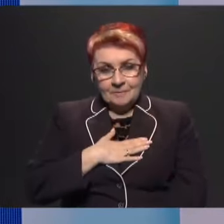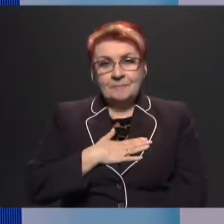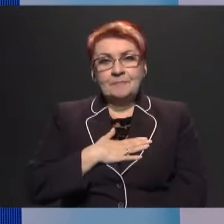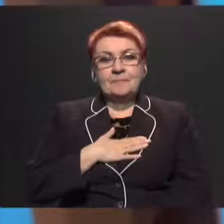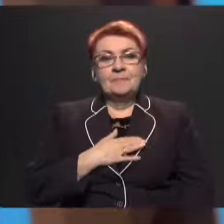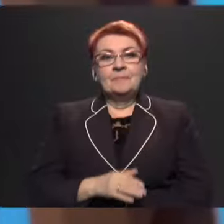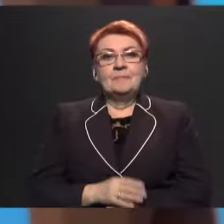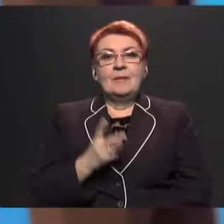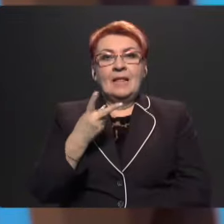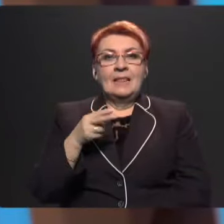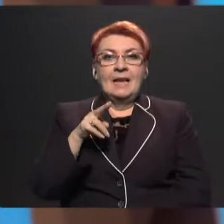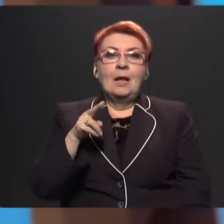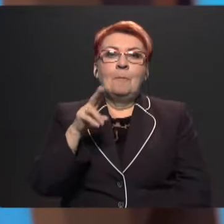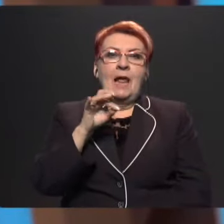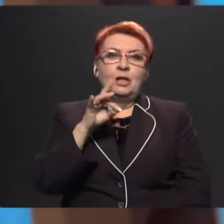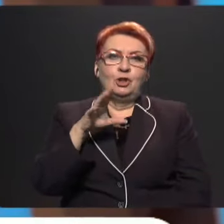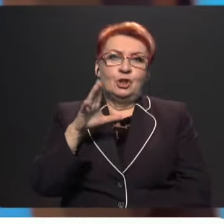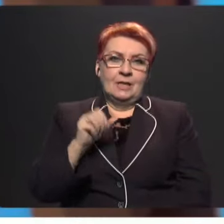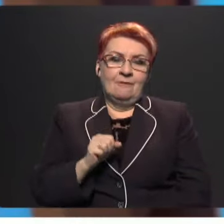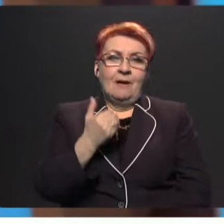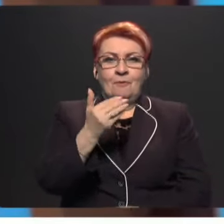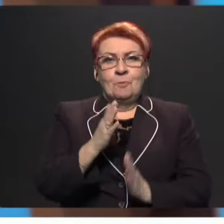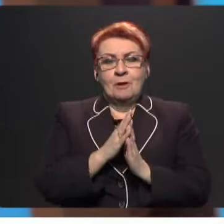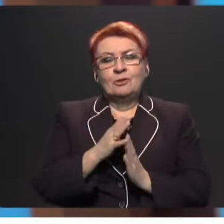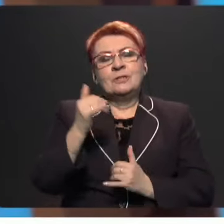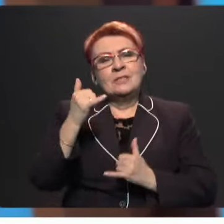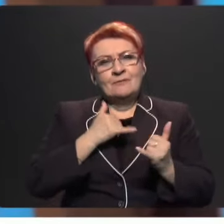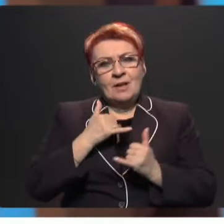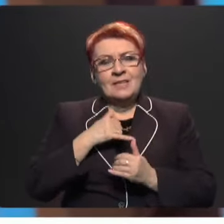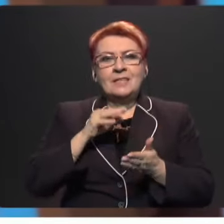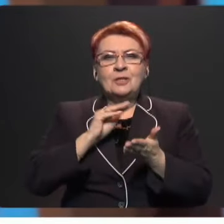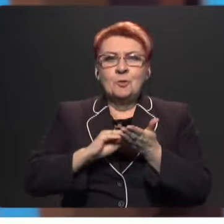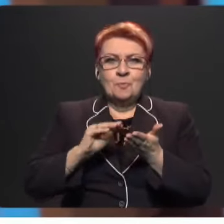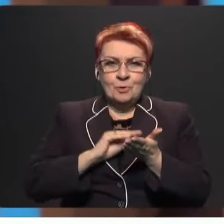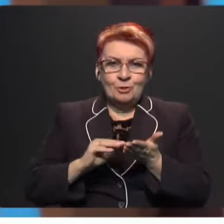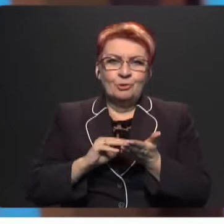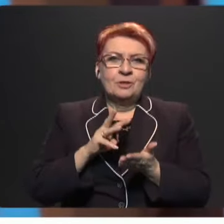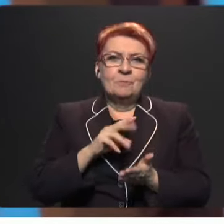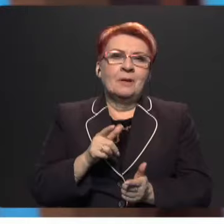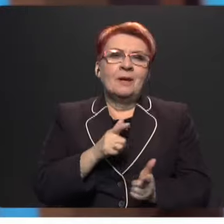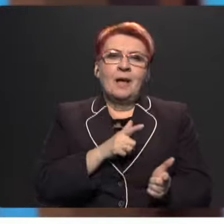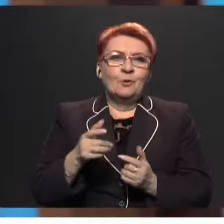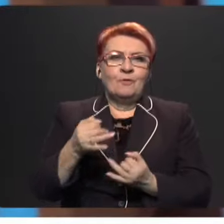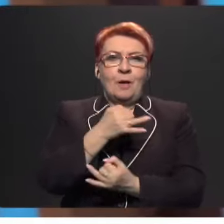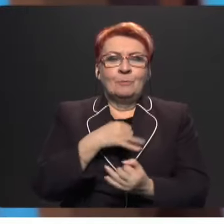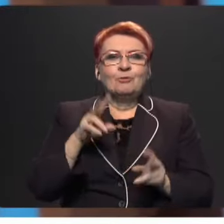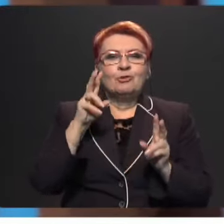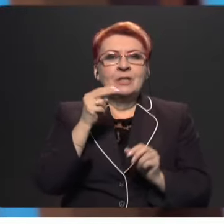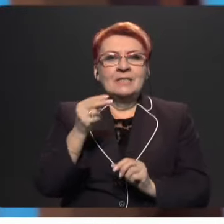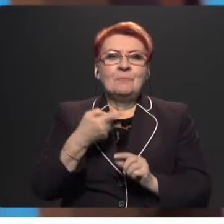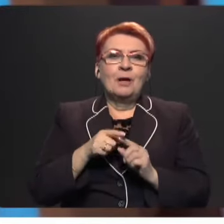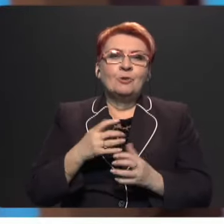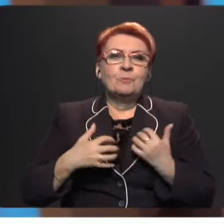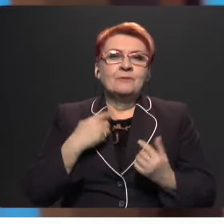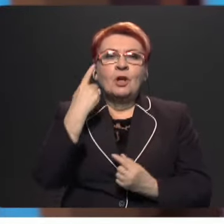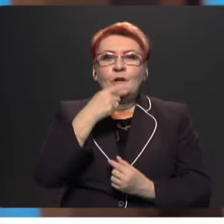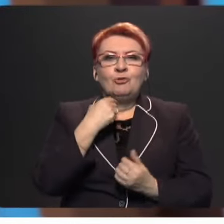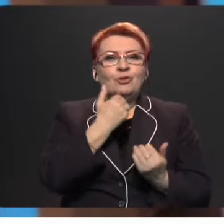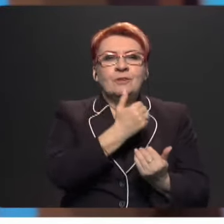сурдопереводчик Нелли Пряничникова. А вы, пожалуйста, пишите, звоните нам в прямой эфир. Мы готовы обсуждать темы, которые волнуют лично